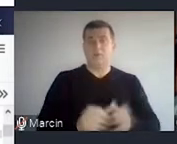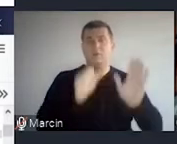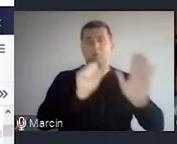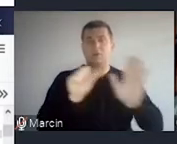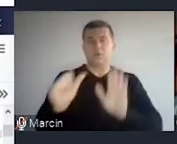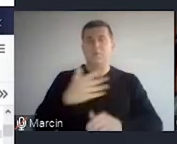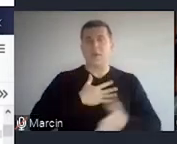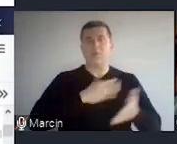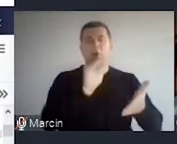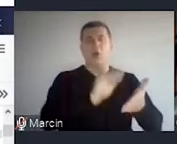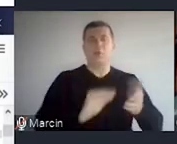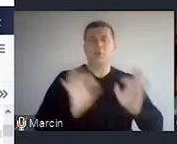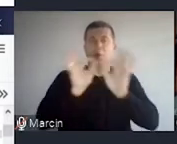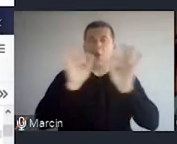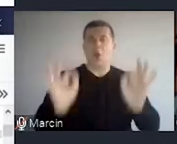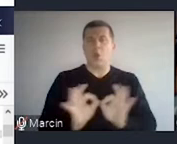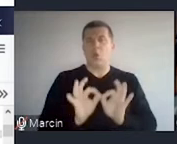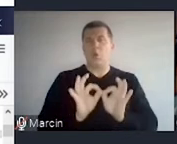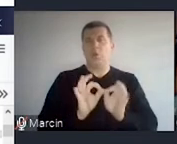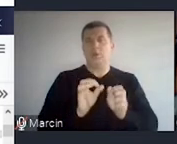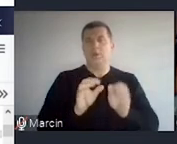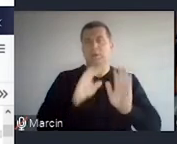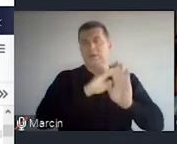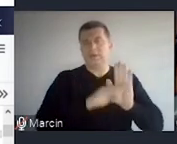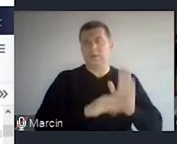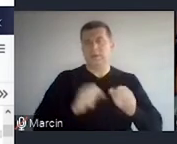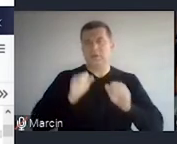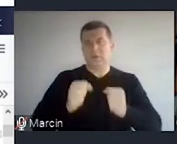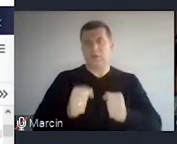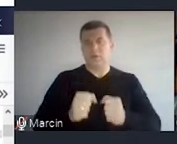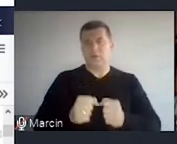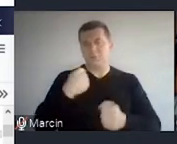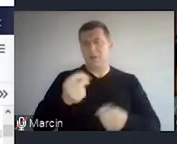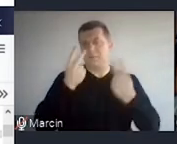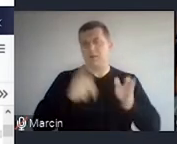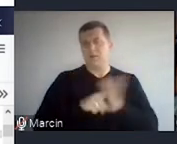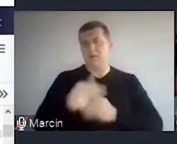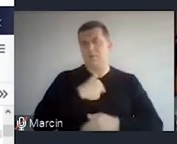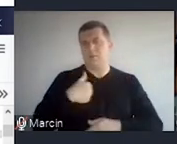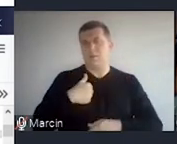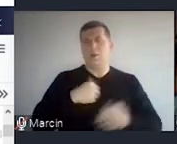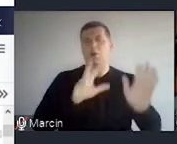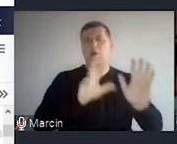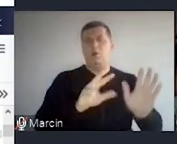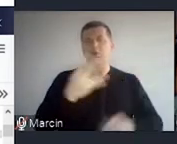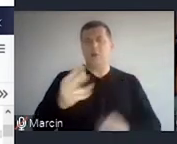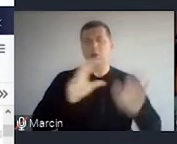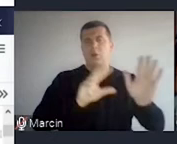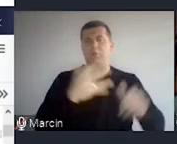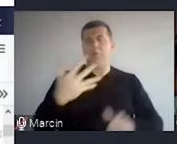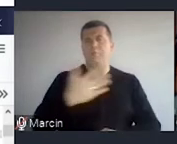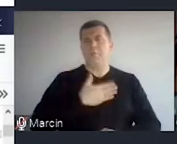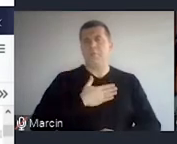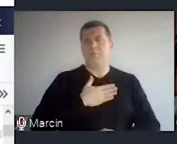6.6 mamy opisane ogólne zasady funkcjonowania uproszczonych metod, bardzo ważne dla nas, a w 8.4 i 8.5